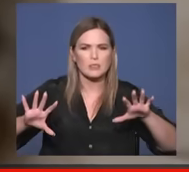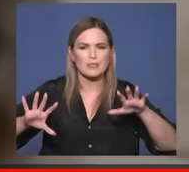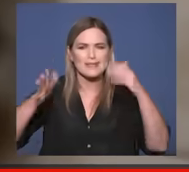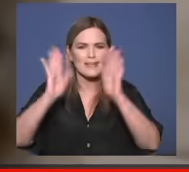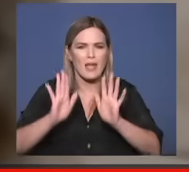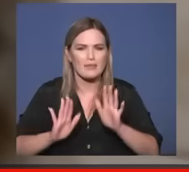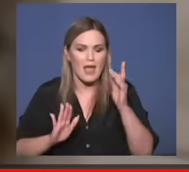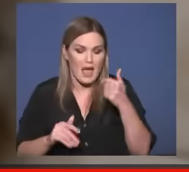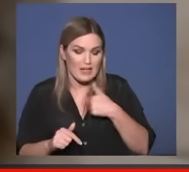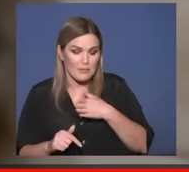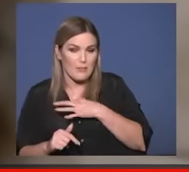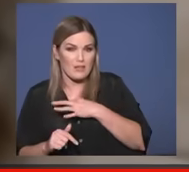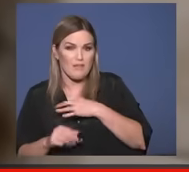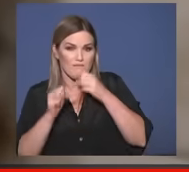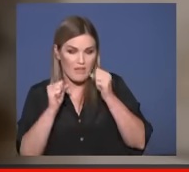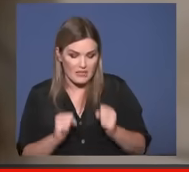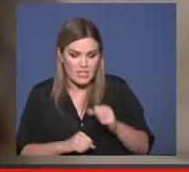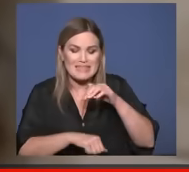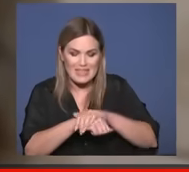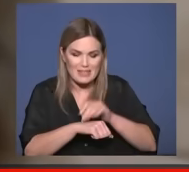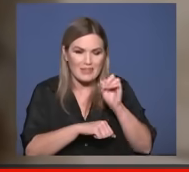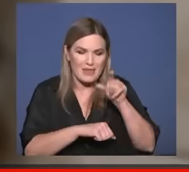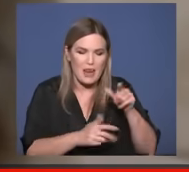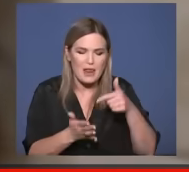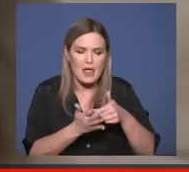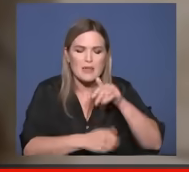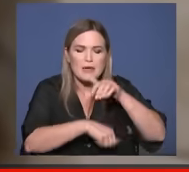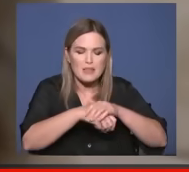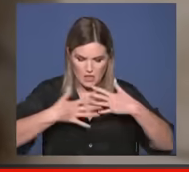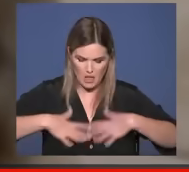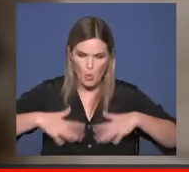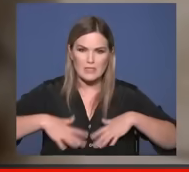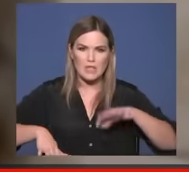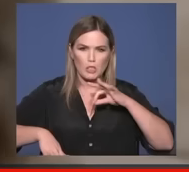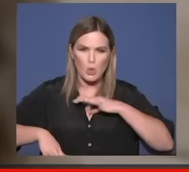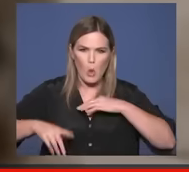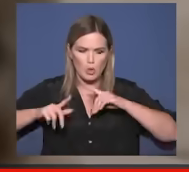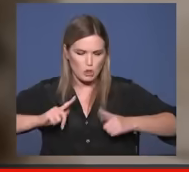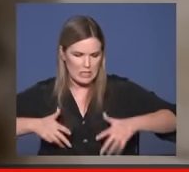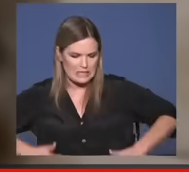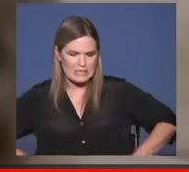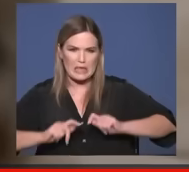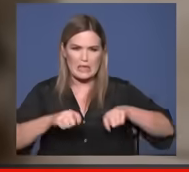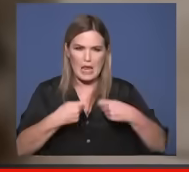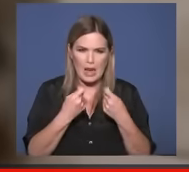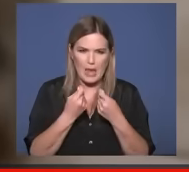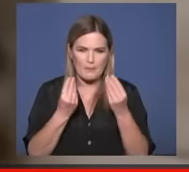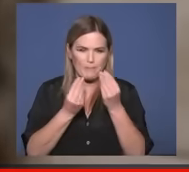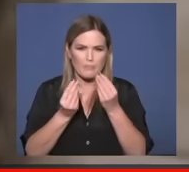שאני מבחינתי ודאי שזיהיתי טל, כי אני מזהה את החולצה שלו, אני מזהה את הוא בג'ינס עם נעליים, כפות, מישהו מחזיק אותו